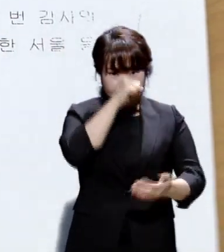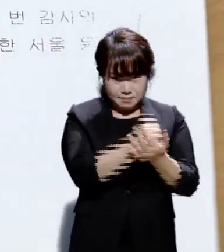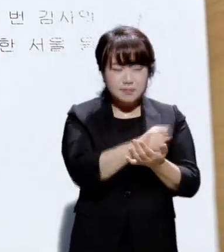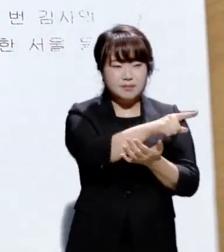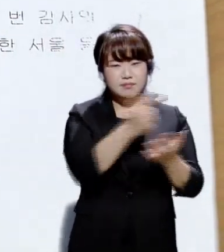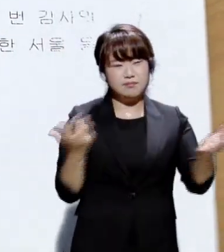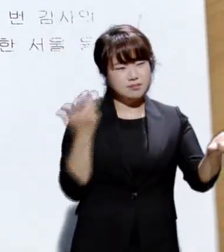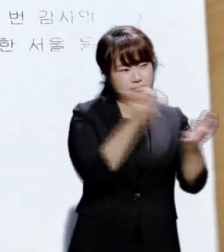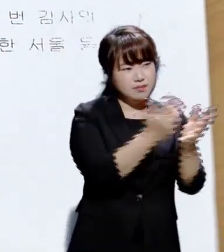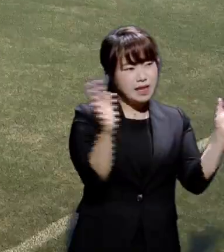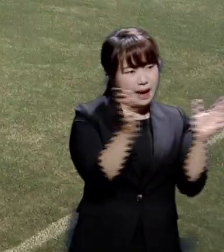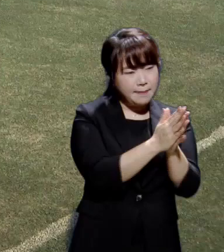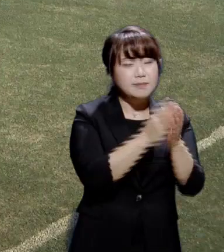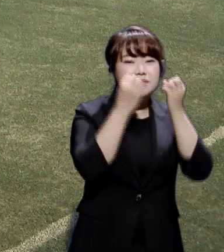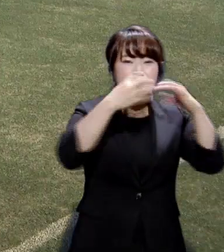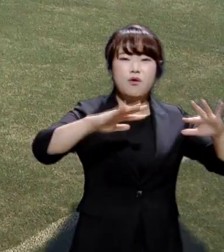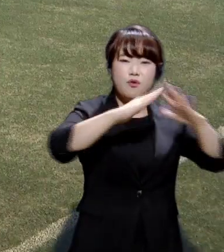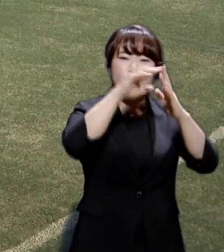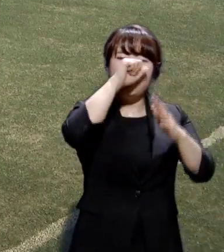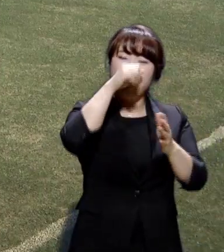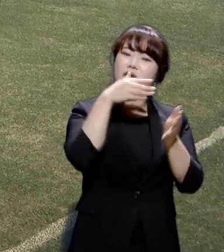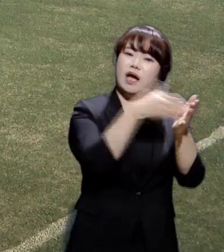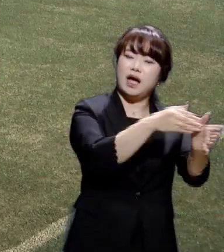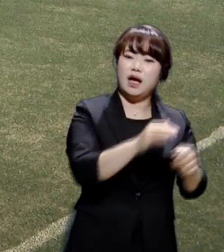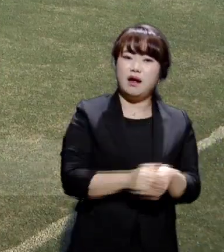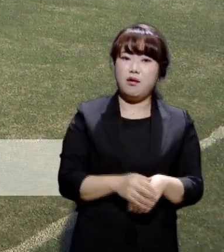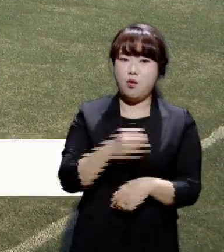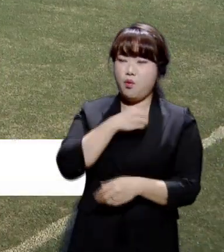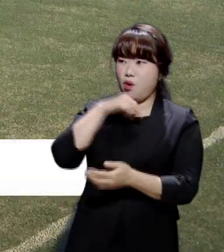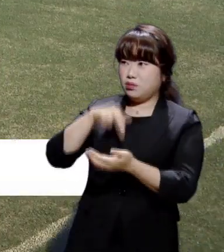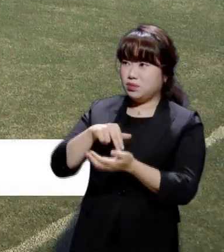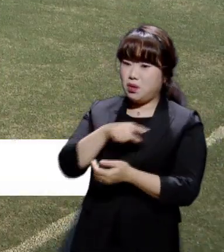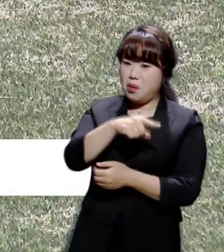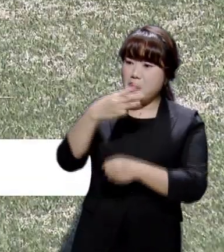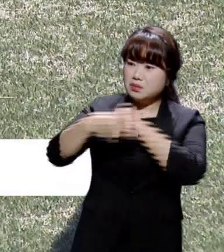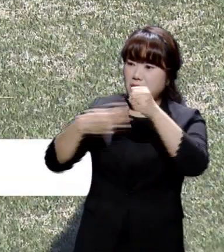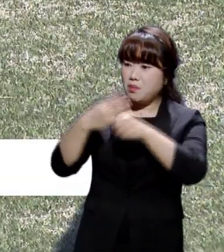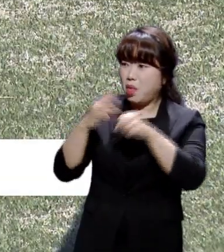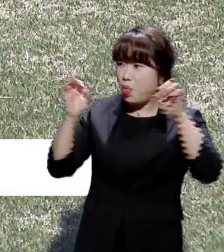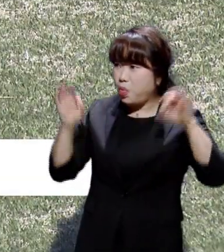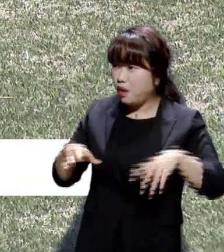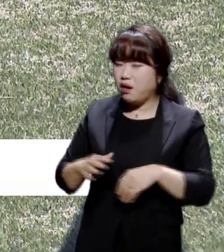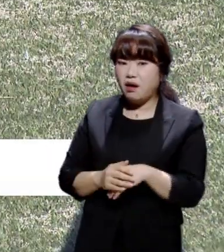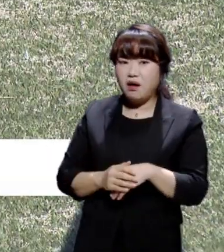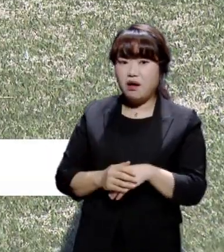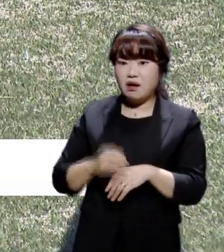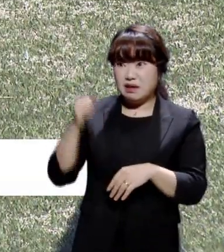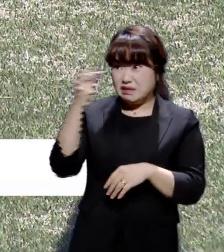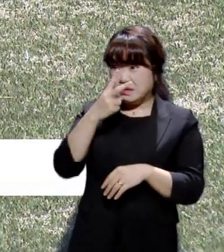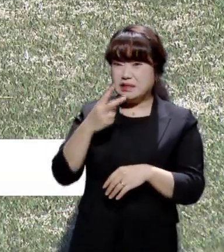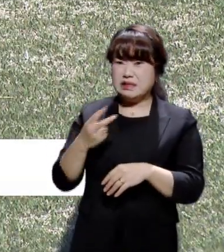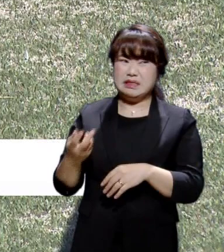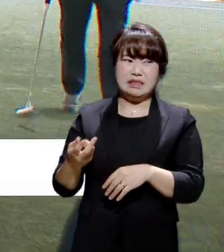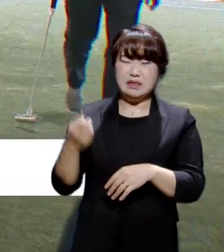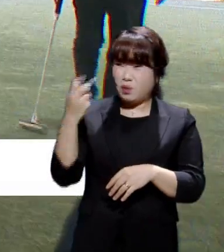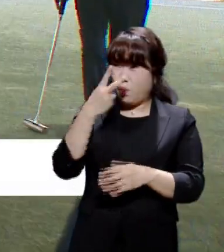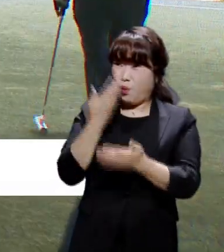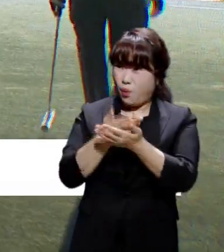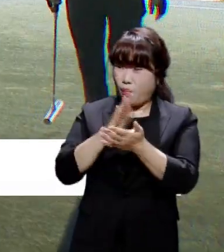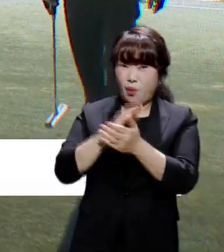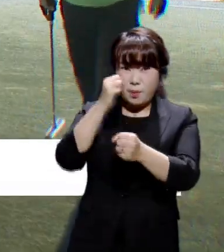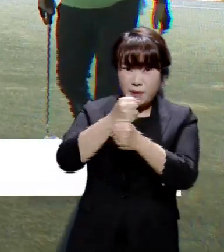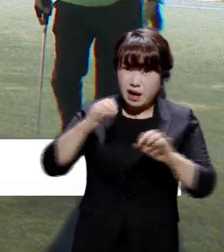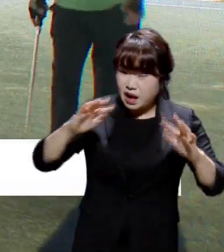겁니다. 이 소식에 도봉구 회원들은 준공한 지 3년도 안 된 게이트볼장에 어렵게 이전했는데